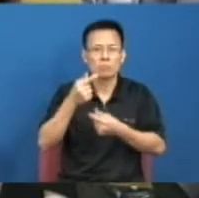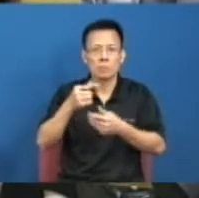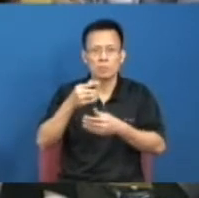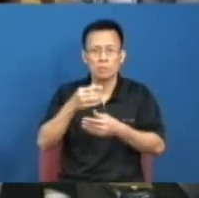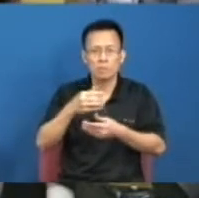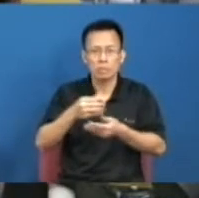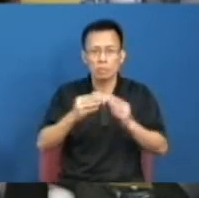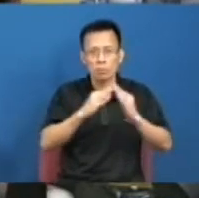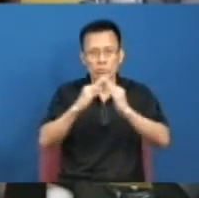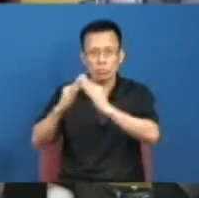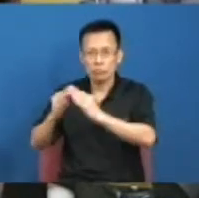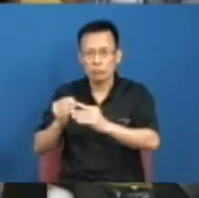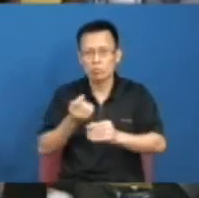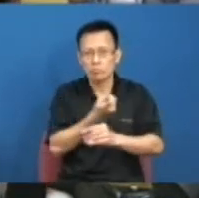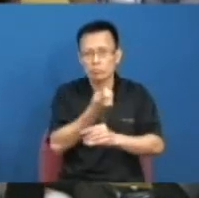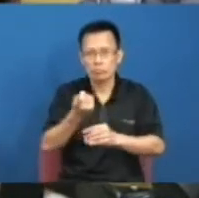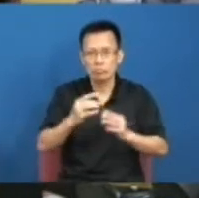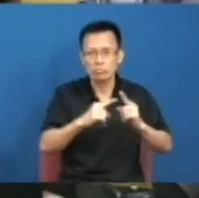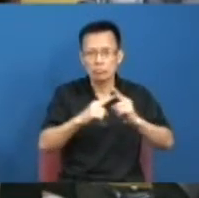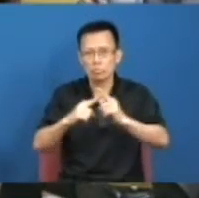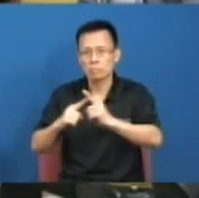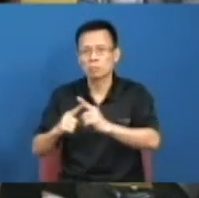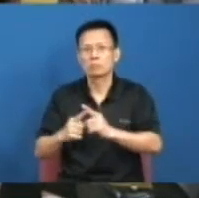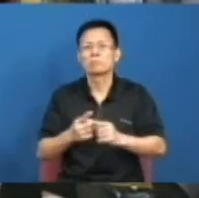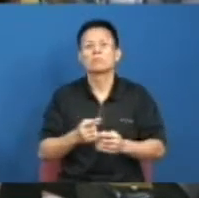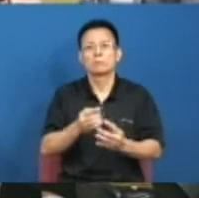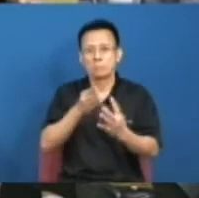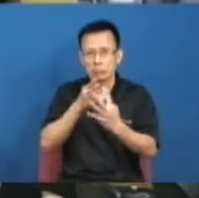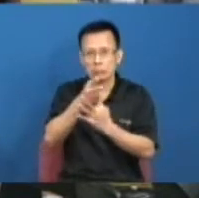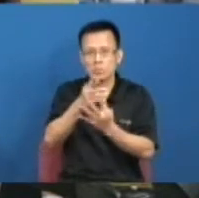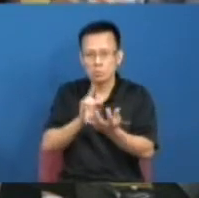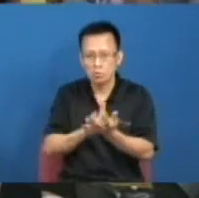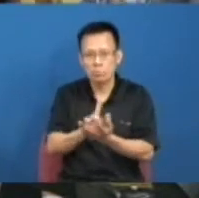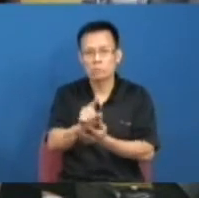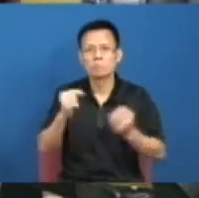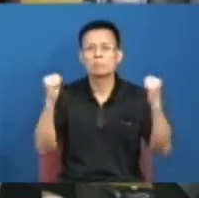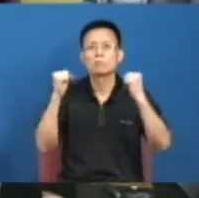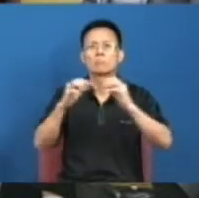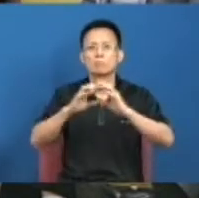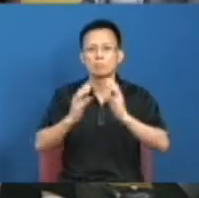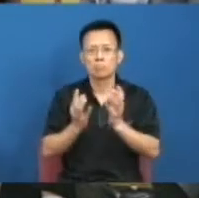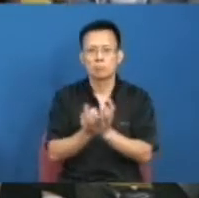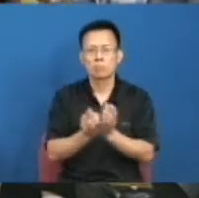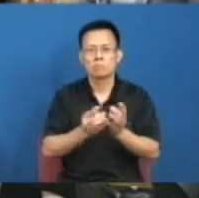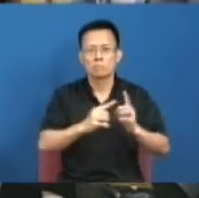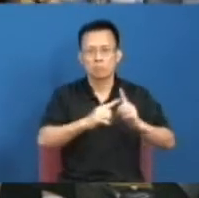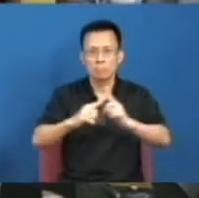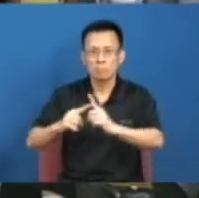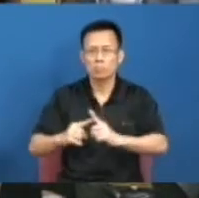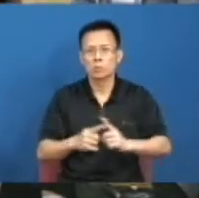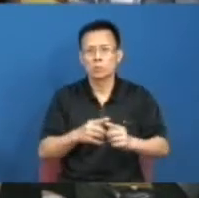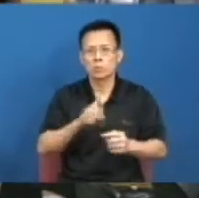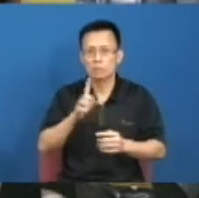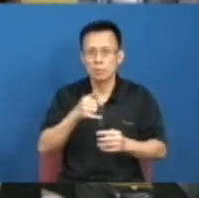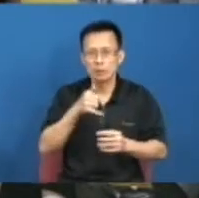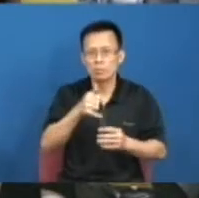民嘅關注咧，就即係我哋今次其實透過無論專業動力啦，或者我哋地區人士啦，點樣去入屋或